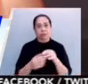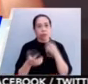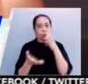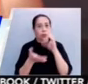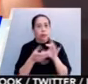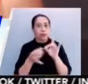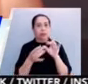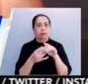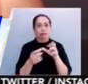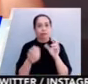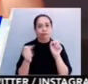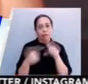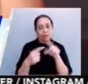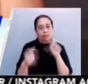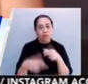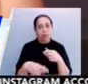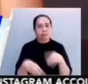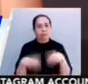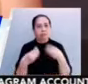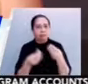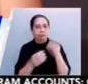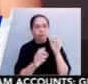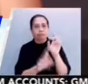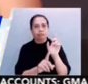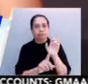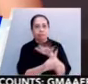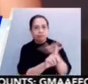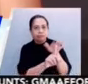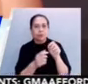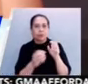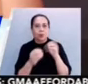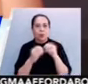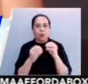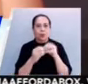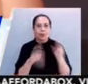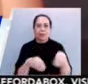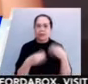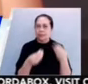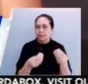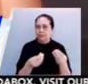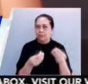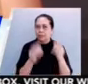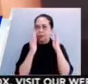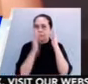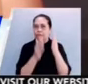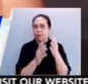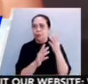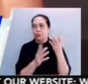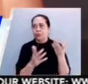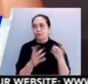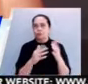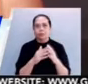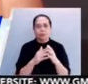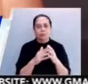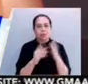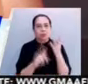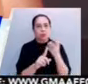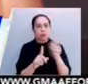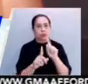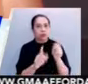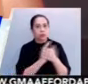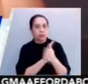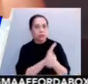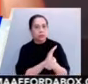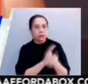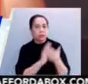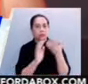give feedback to the talents talaga. Tapos parang mas nabibigyan ng focus yung kapasidad